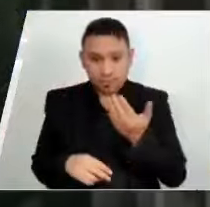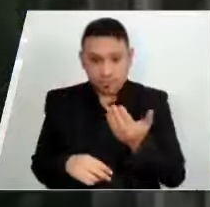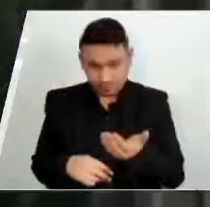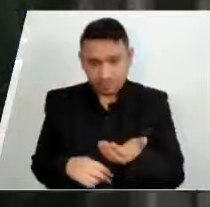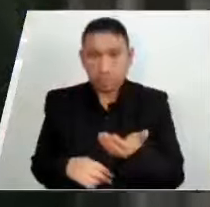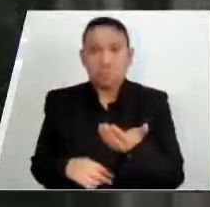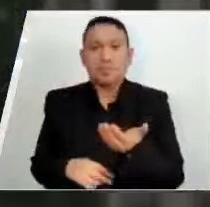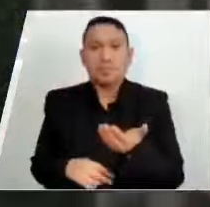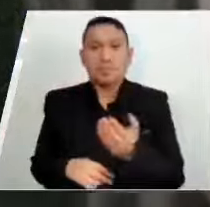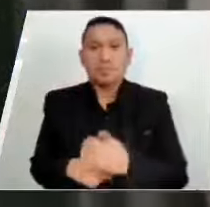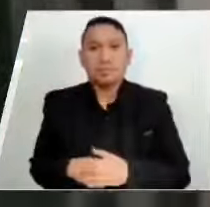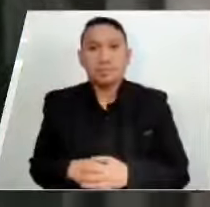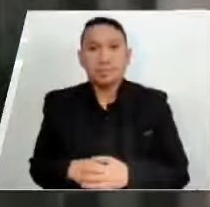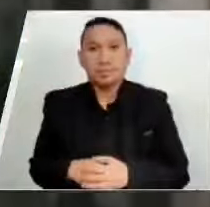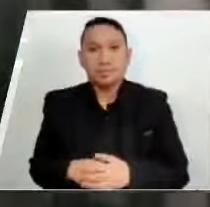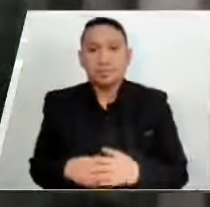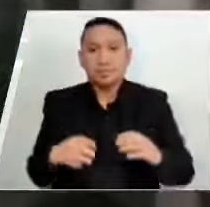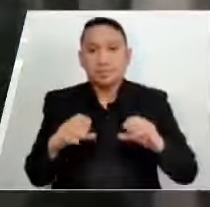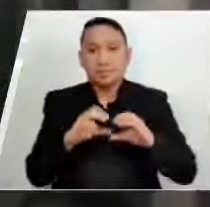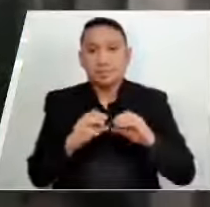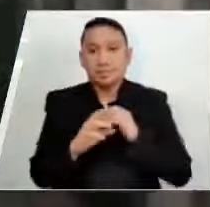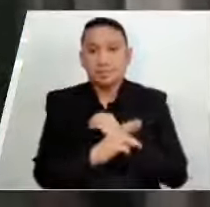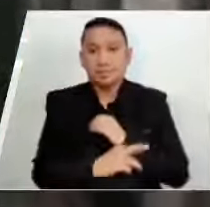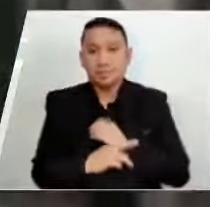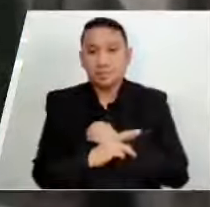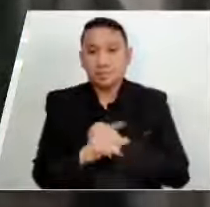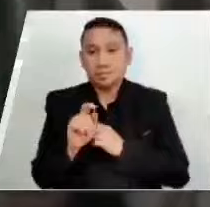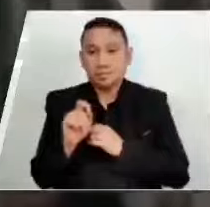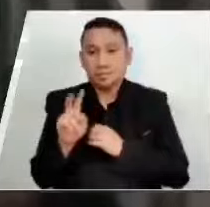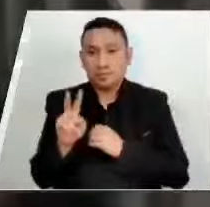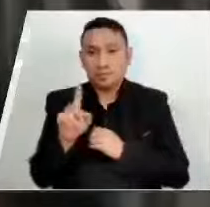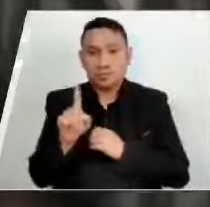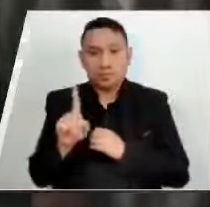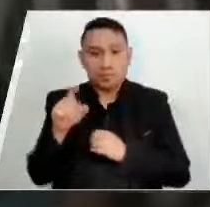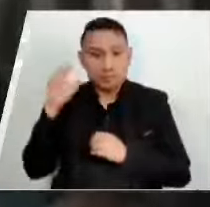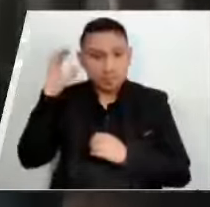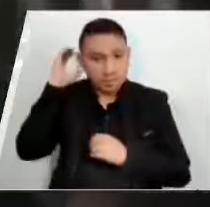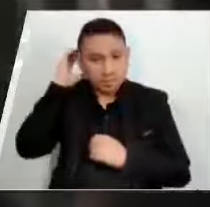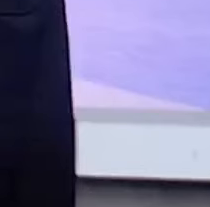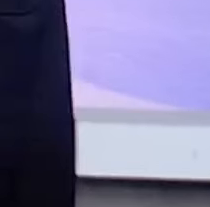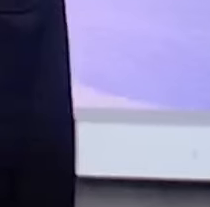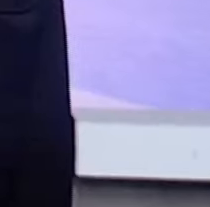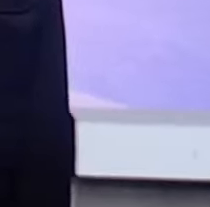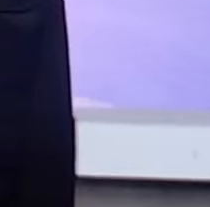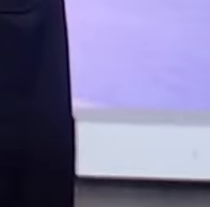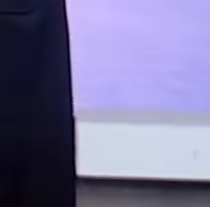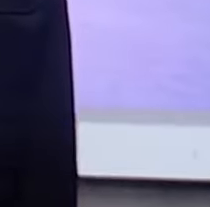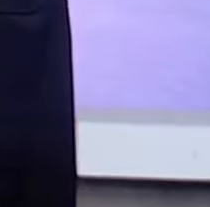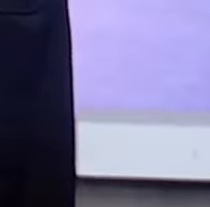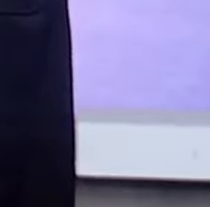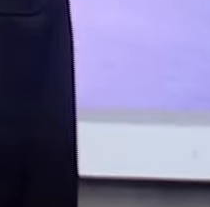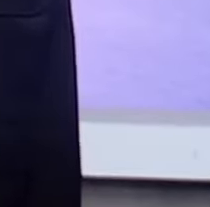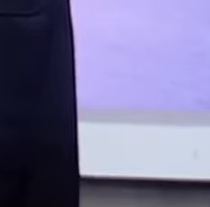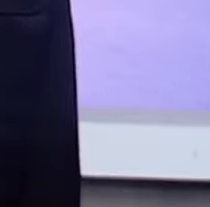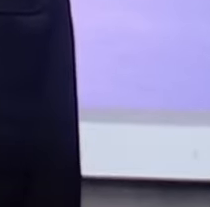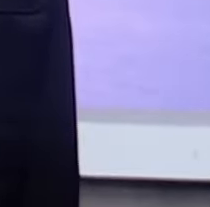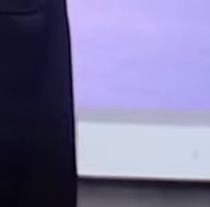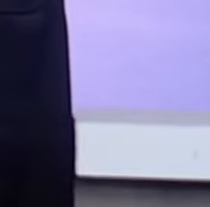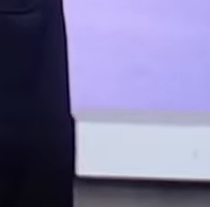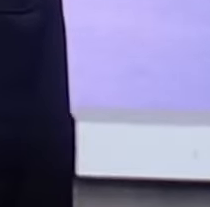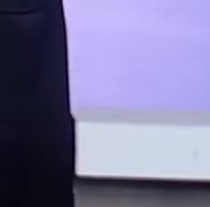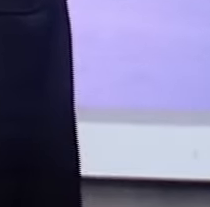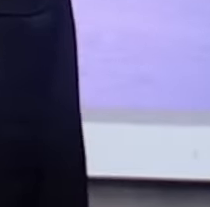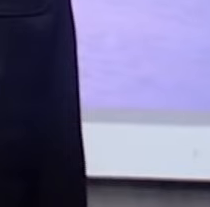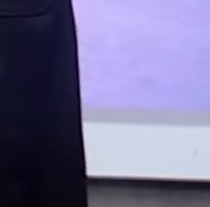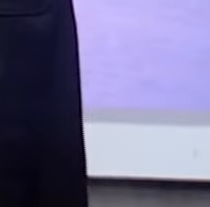steban ng GMA Regional tv1 Mindanao ang inyong saksi mga kapuso Sama